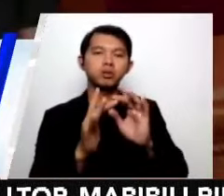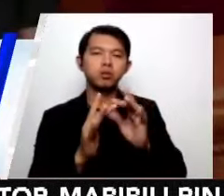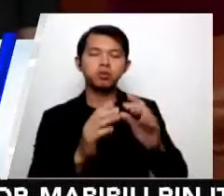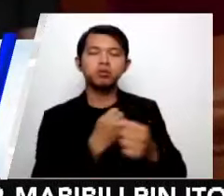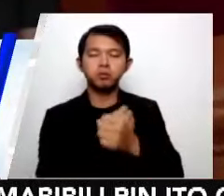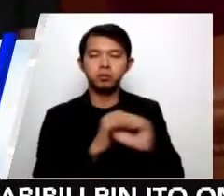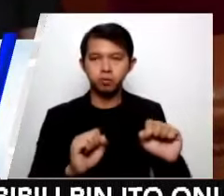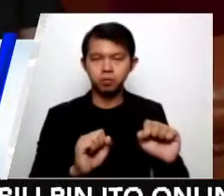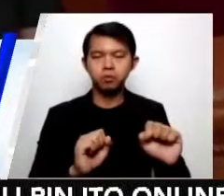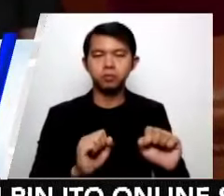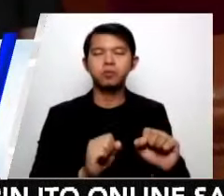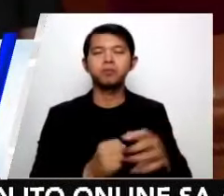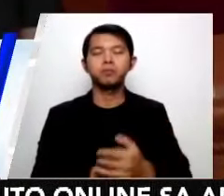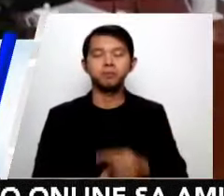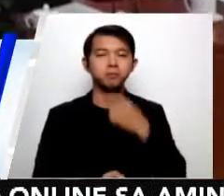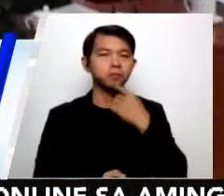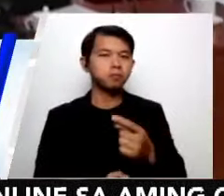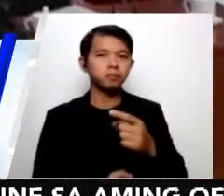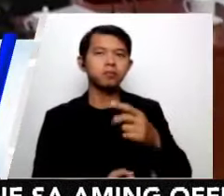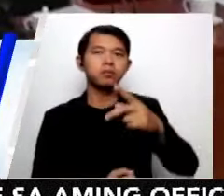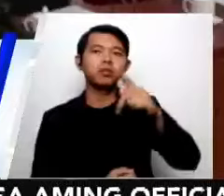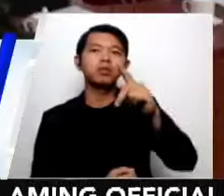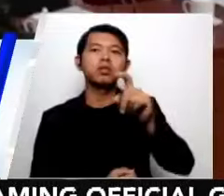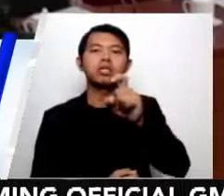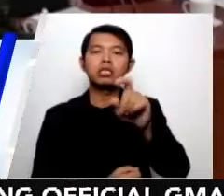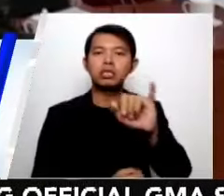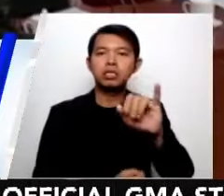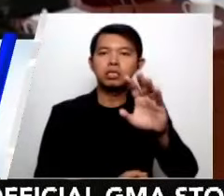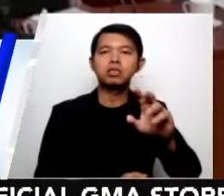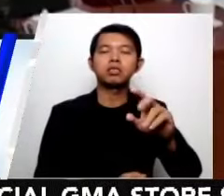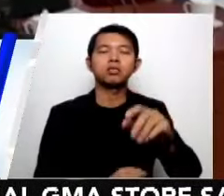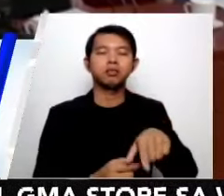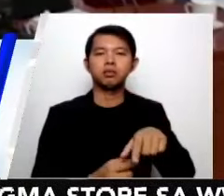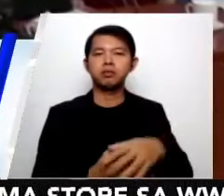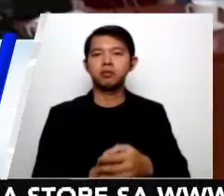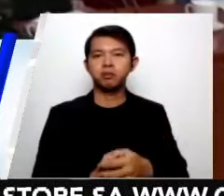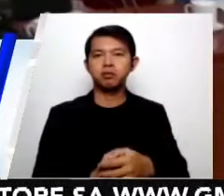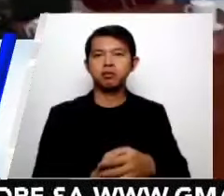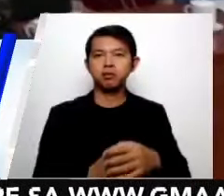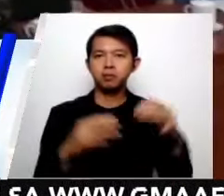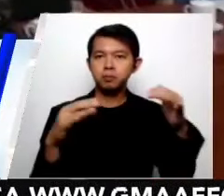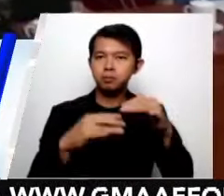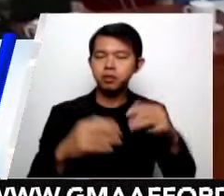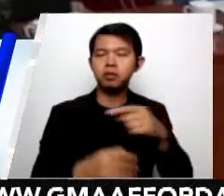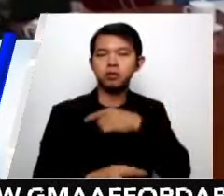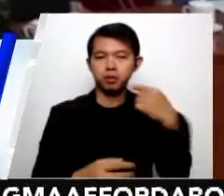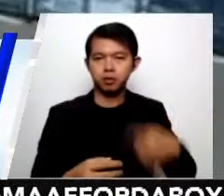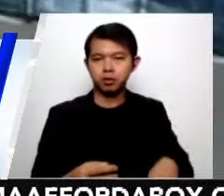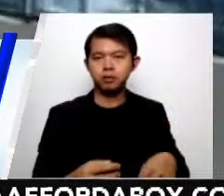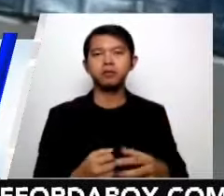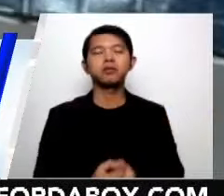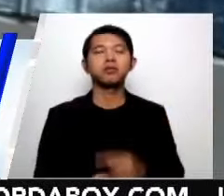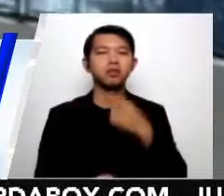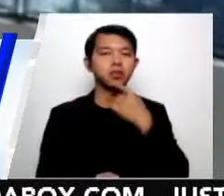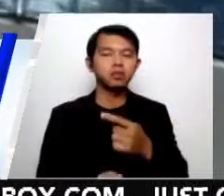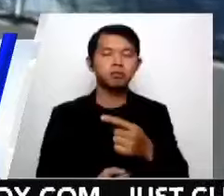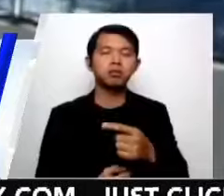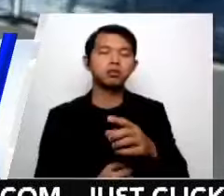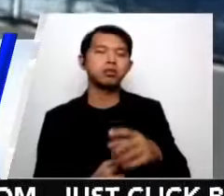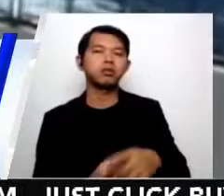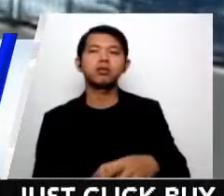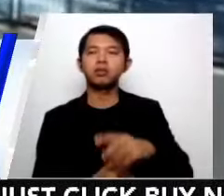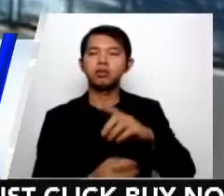Xi Jinping sa taunang parliament meeting ng China. Ayon naman kay Defense Secretary Gilberto Teodoro Jr., pinapalakas na